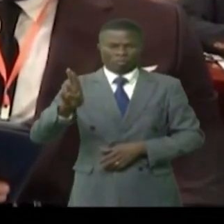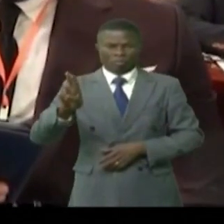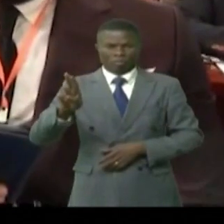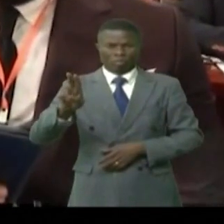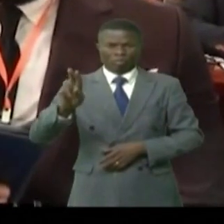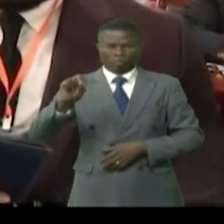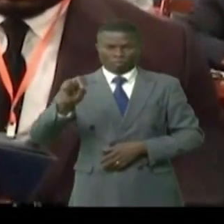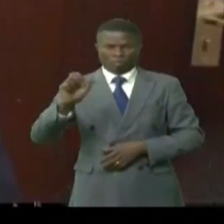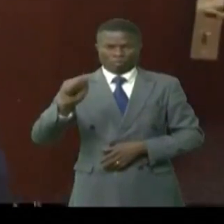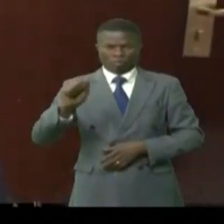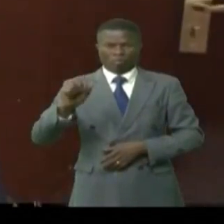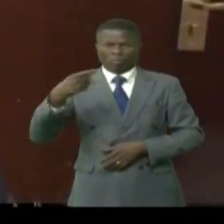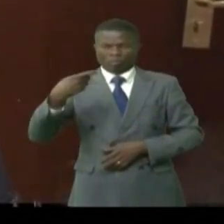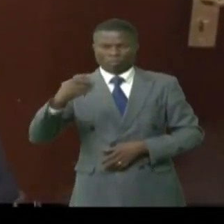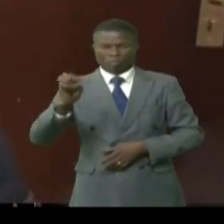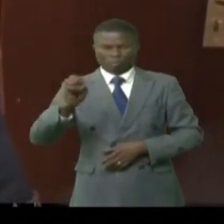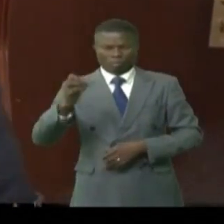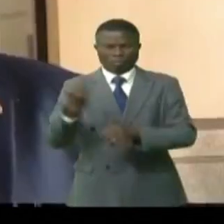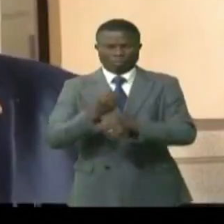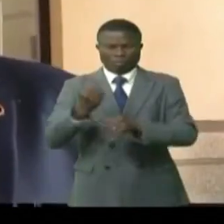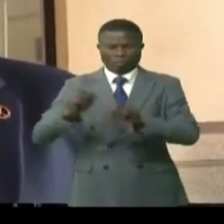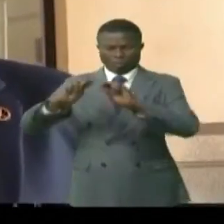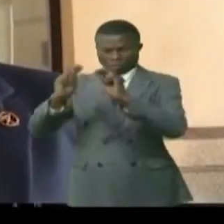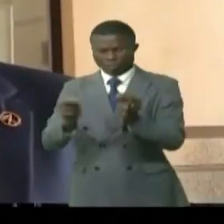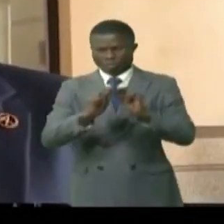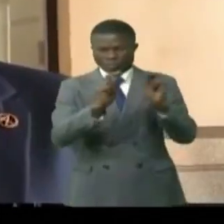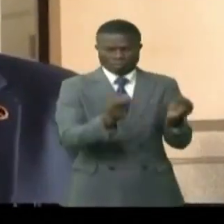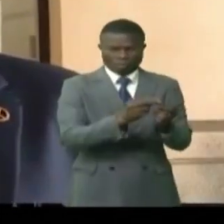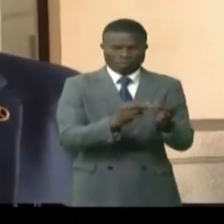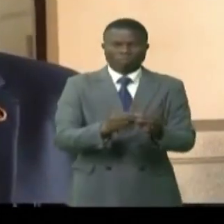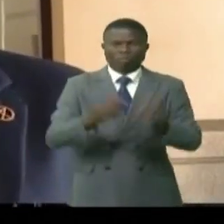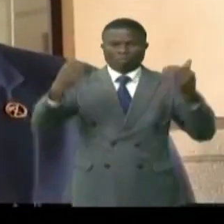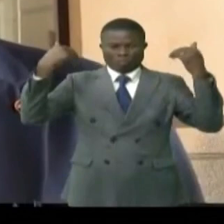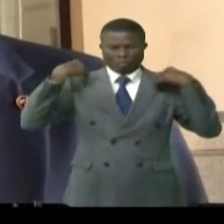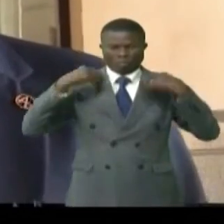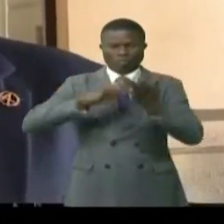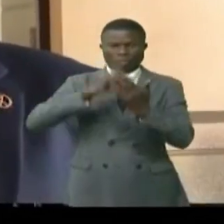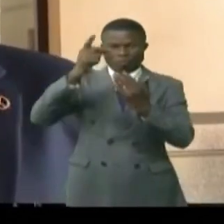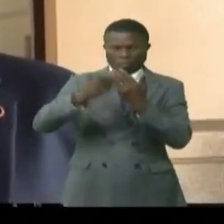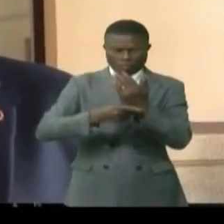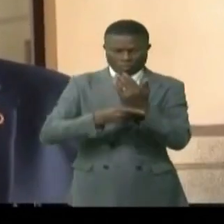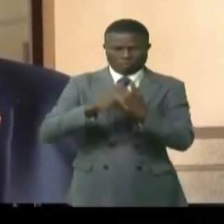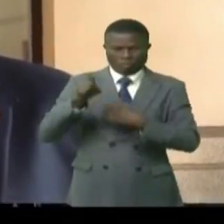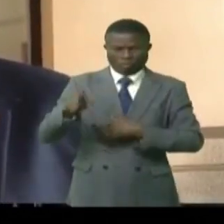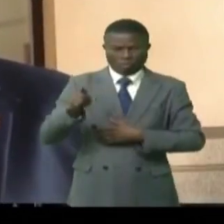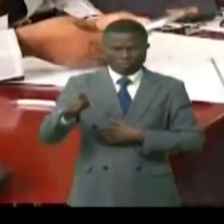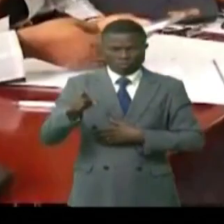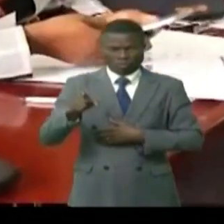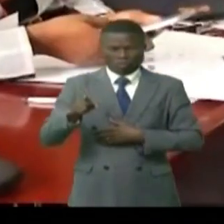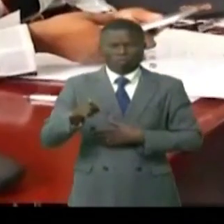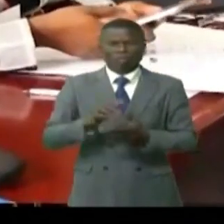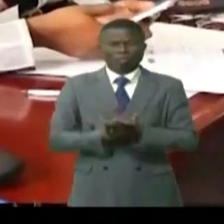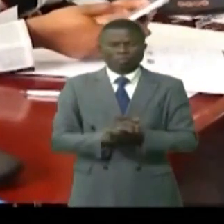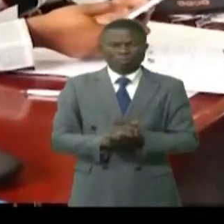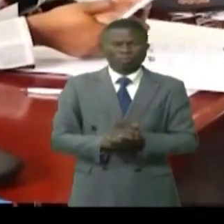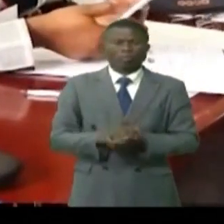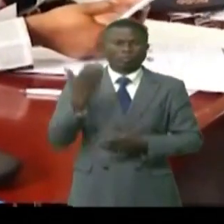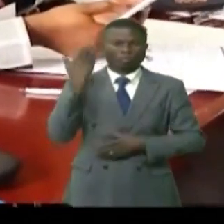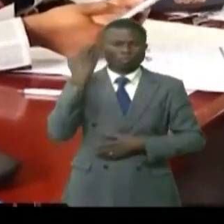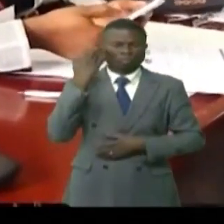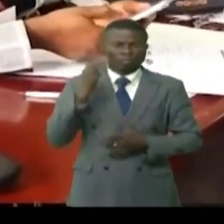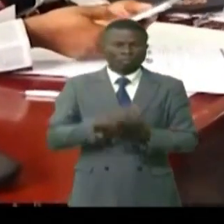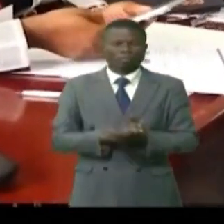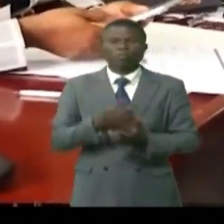petits producteurs regroupés en coopérative. Le directeur de programme de l'Agence néerlandaise, Mousaliwa Lochi,